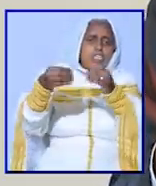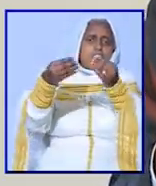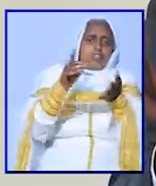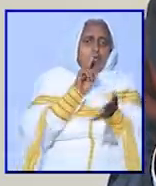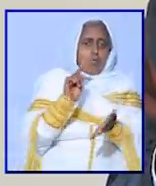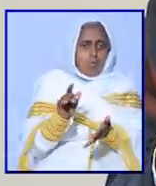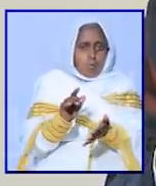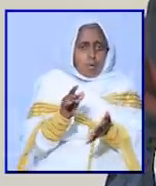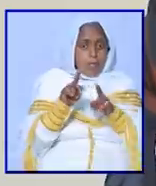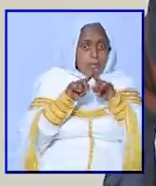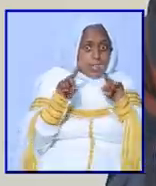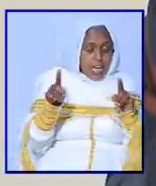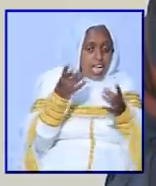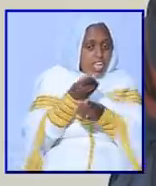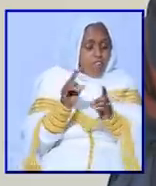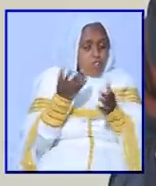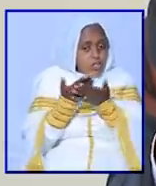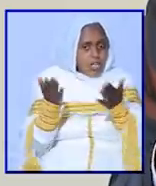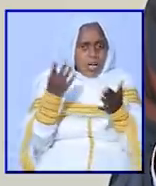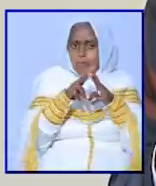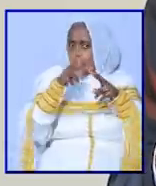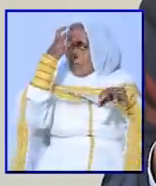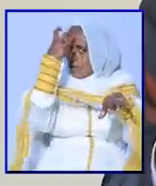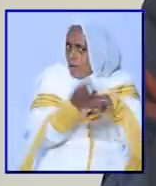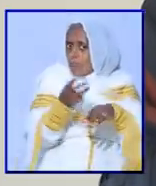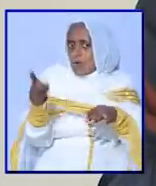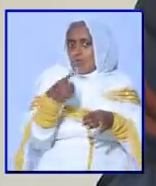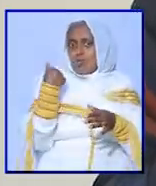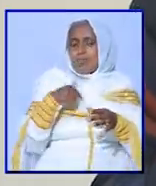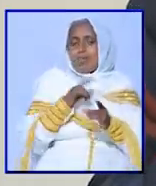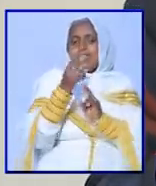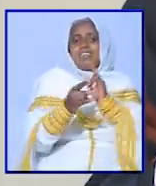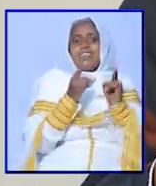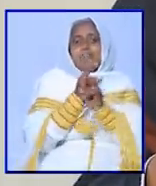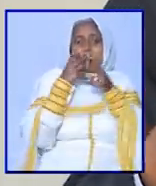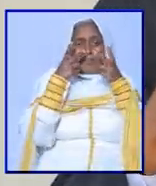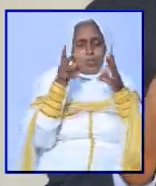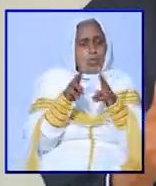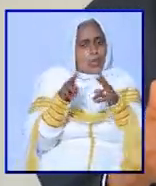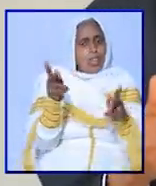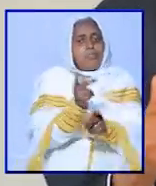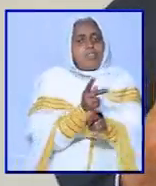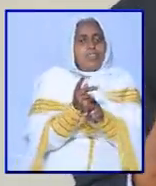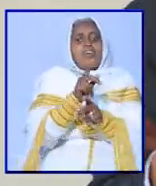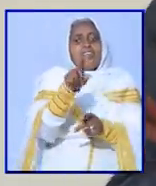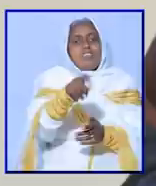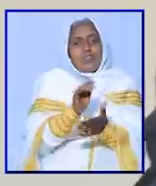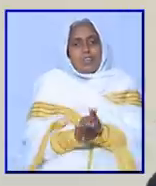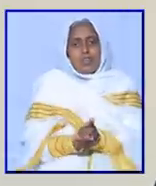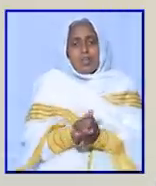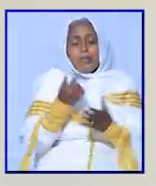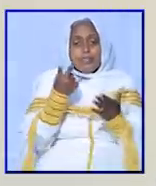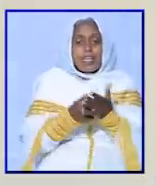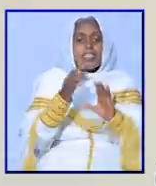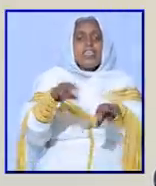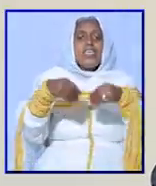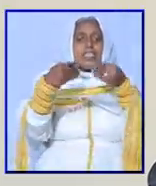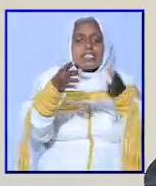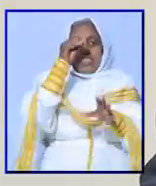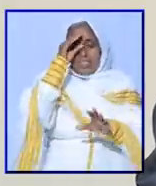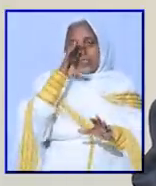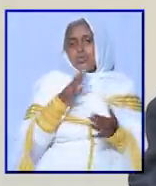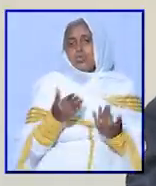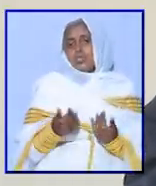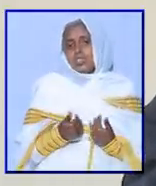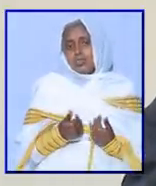ነው ባይ ነው በተለይ የፈውስ ነገር ከባድ ሆኗል በእኛ ዘመን እንደምታዩት በጣም ጥንቃቄ የሚጠይቅ ነው እንደዚህ